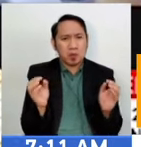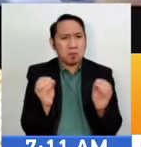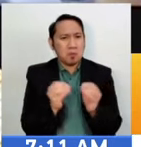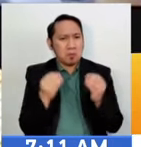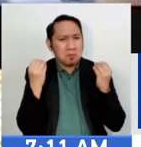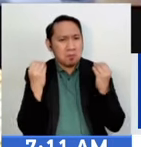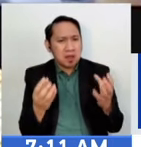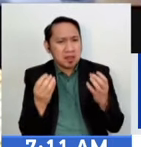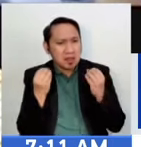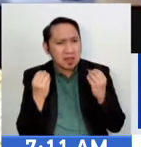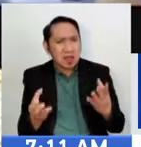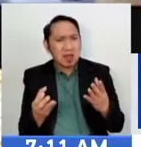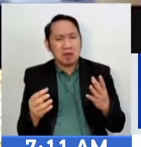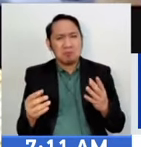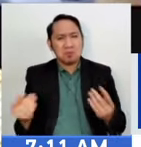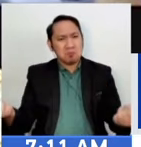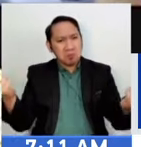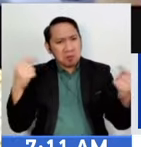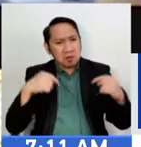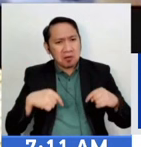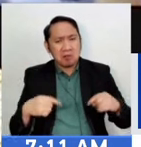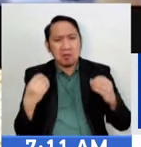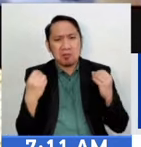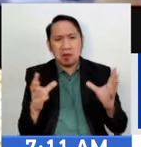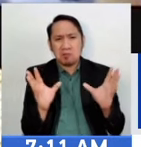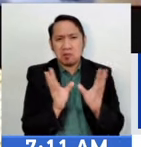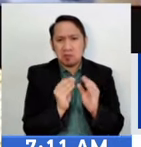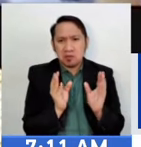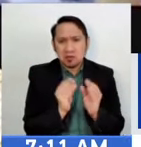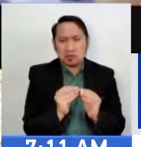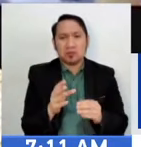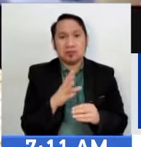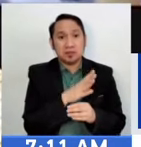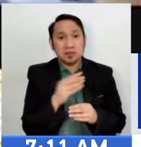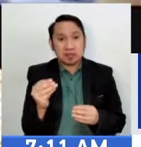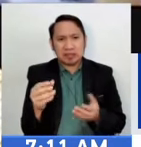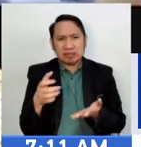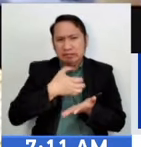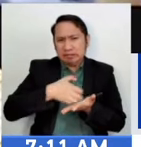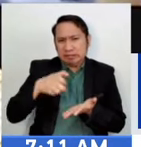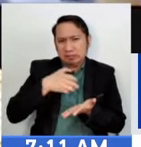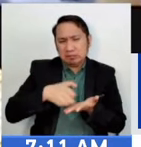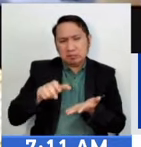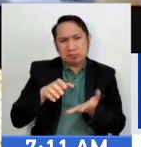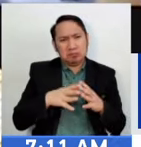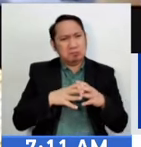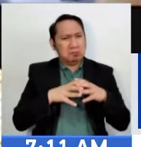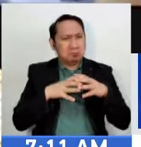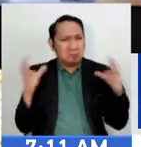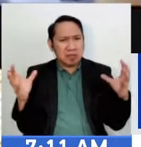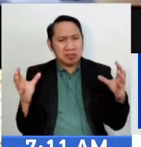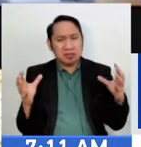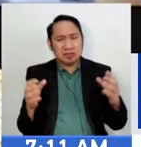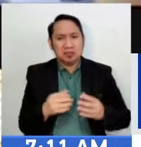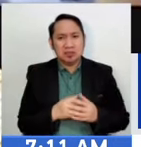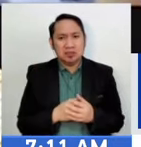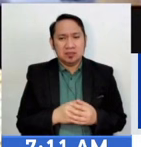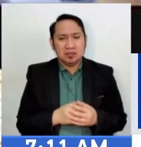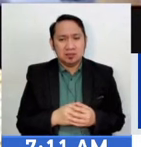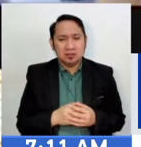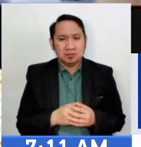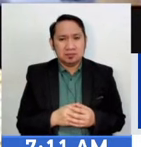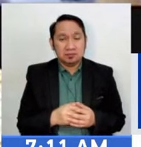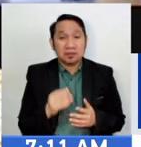madaming taong kasama, kaya masyadong magastos para sa state universities and colleges. Meron din